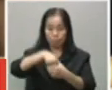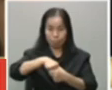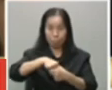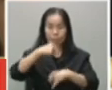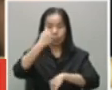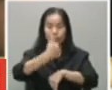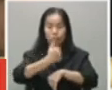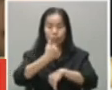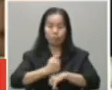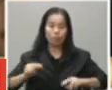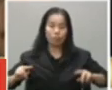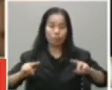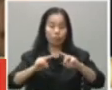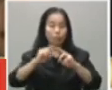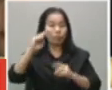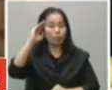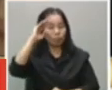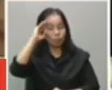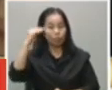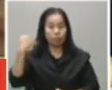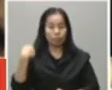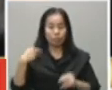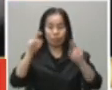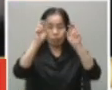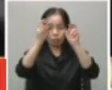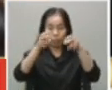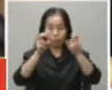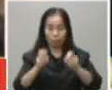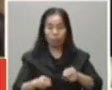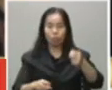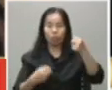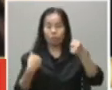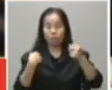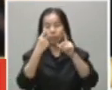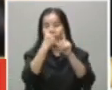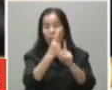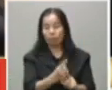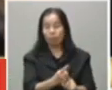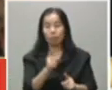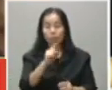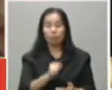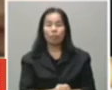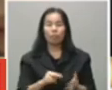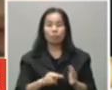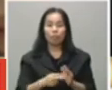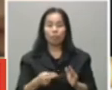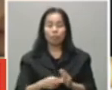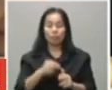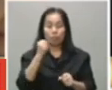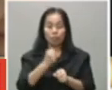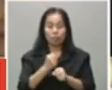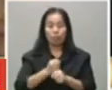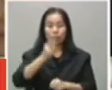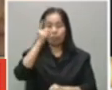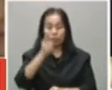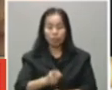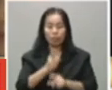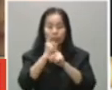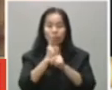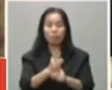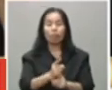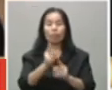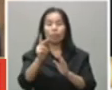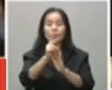ลาโหมตามหัวข้อในยติไม่วางใจคือไม่ยึดมั่นศรัทธาต่อการปกครองในระบอบประชาธิปไ